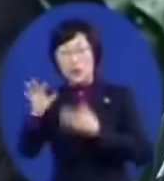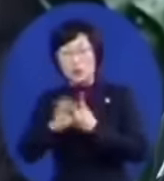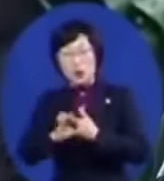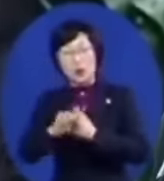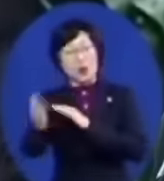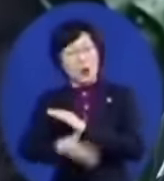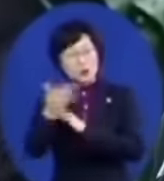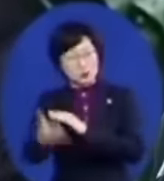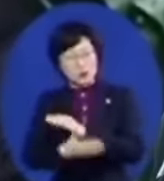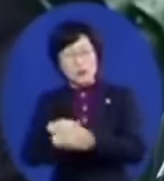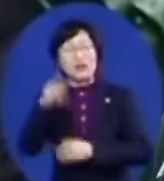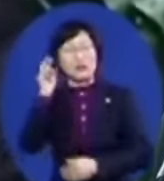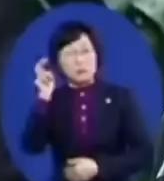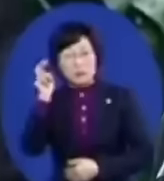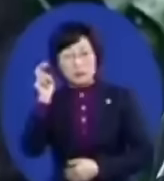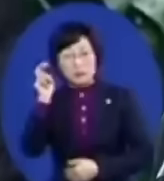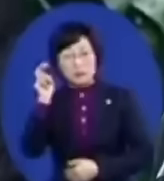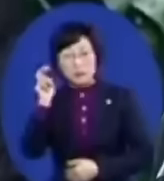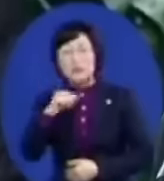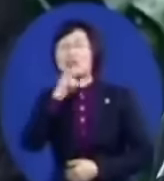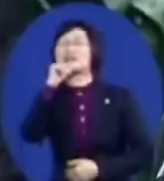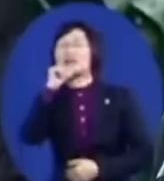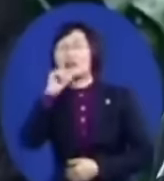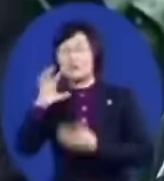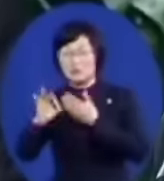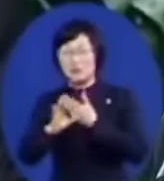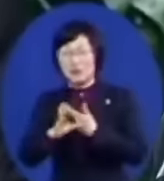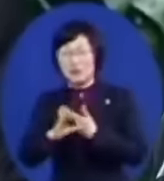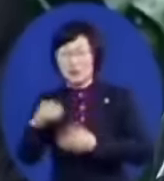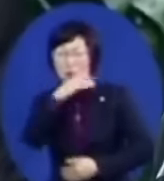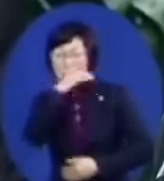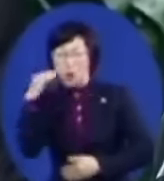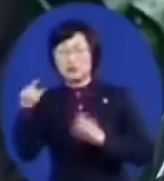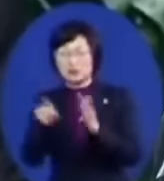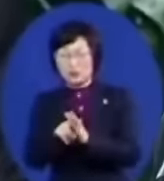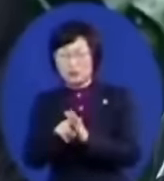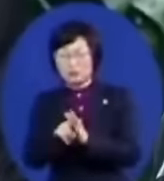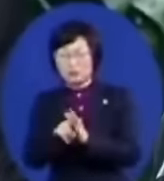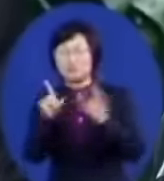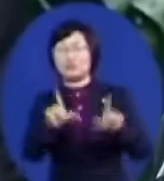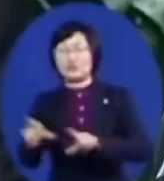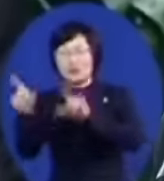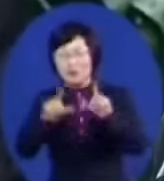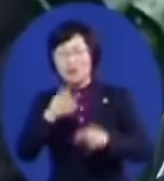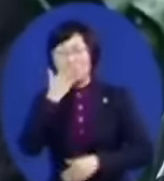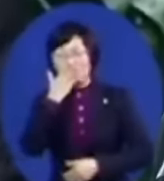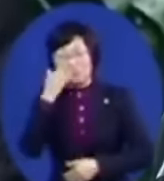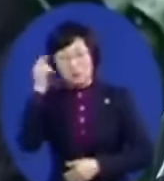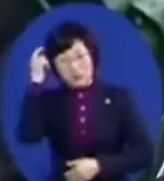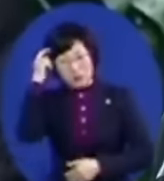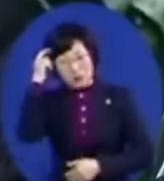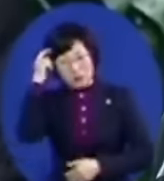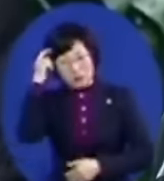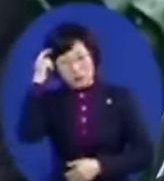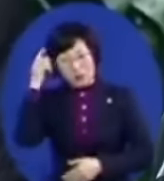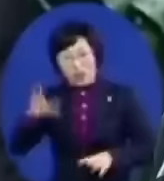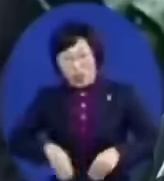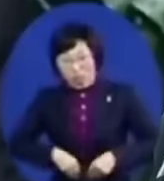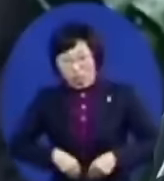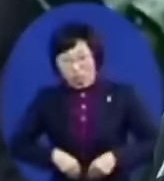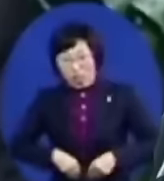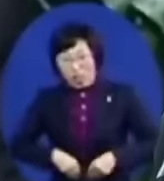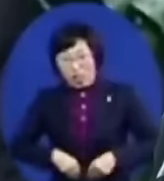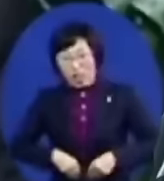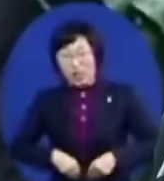엉터리 신자다. 가난해야 올바른 신앙생활을 할 수 있다. 헐벗고 굶주리면 참으로